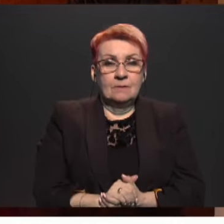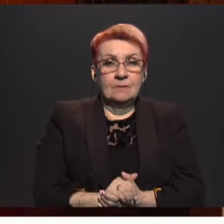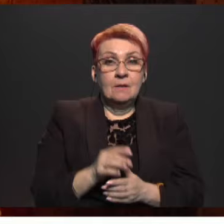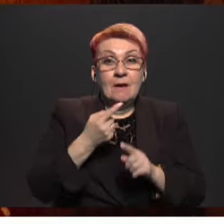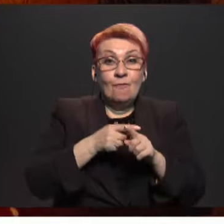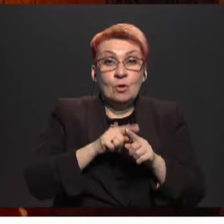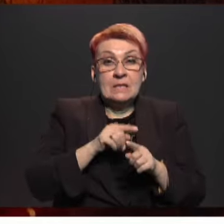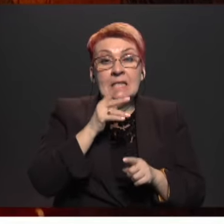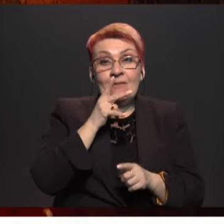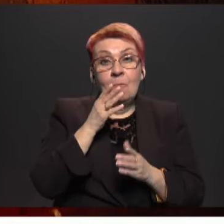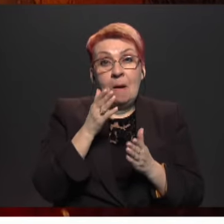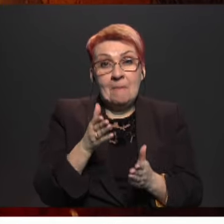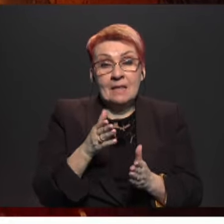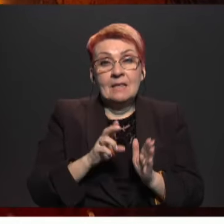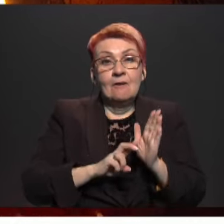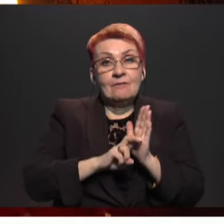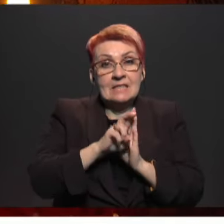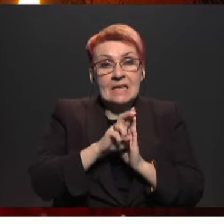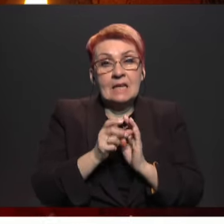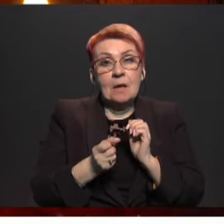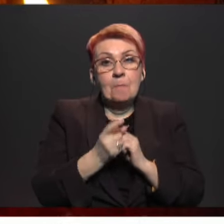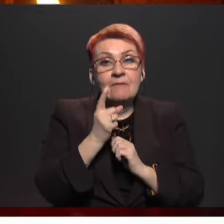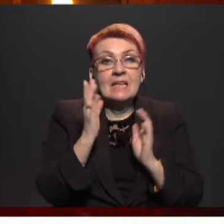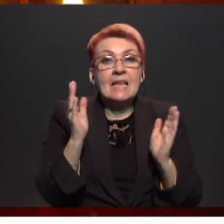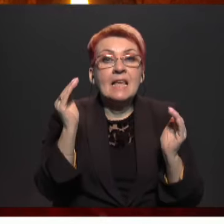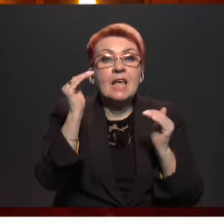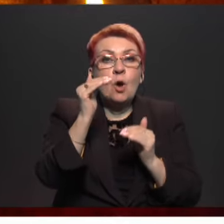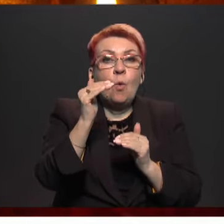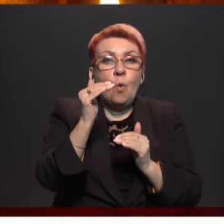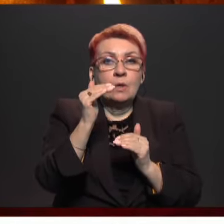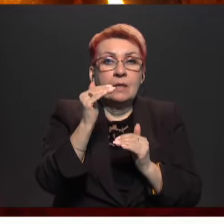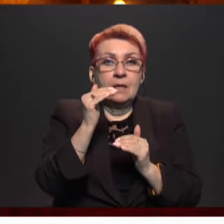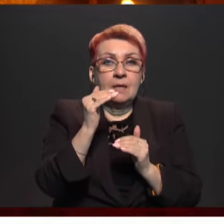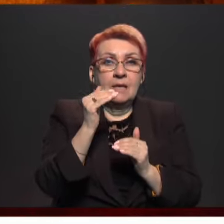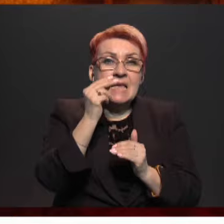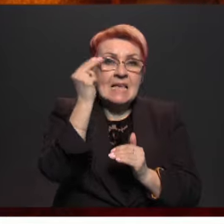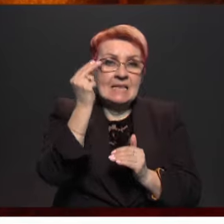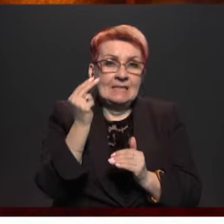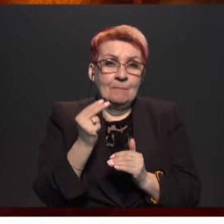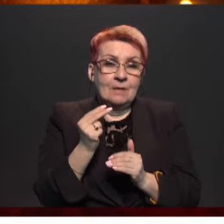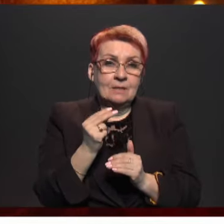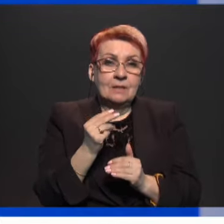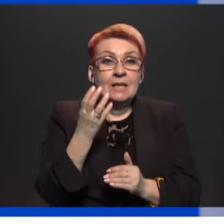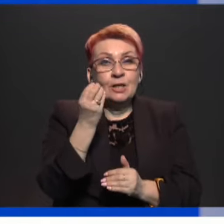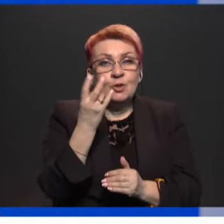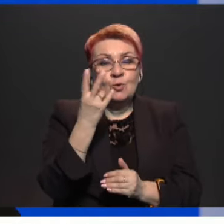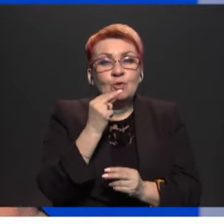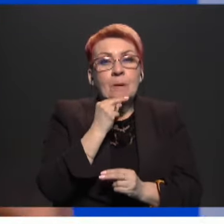с этого момента в церкви появляются иконы и изображения. Надо также обратить внимание